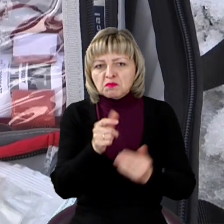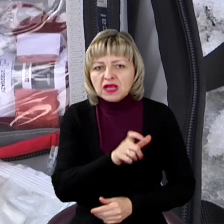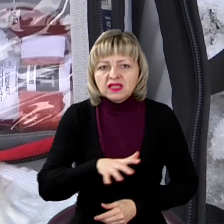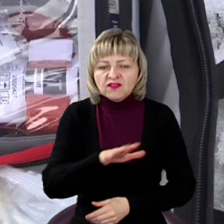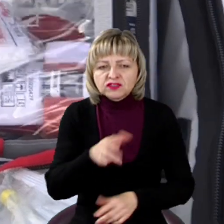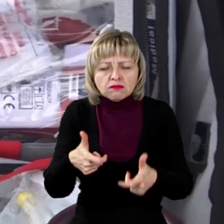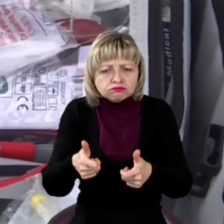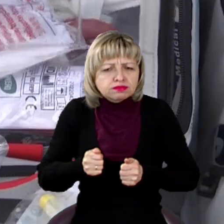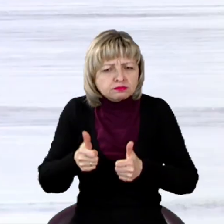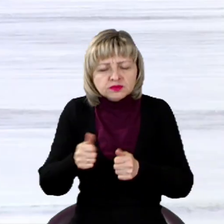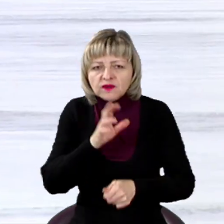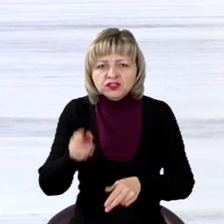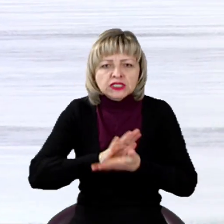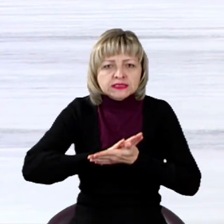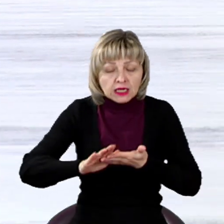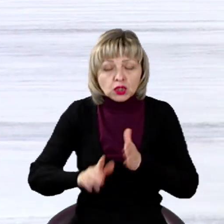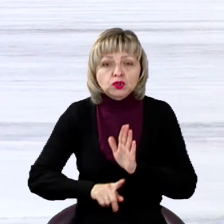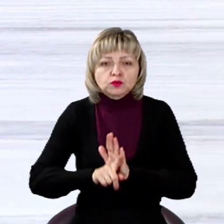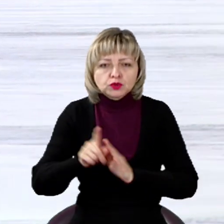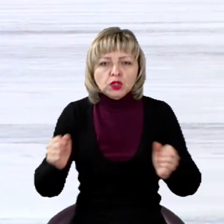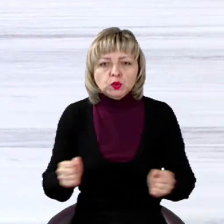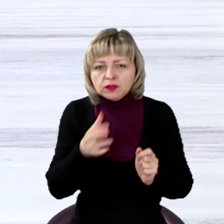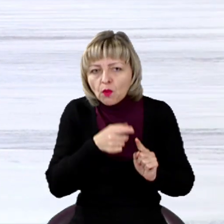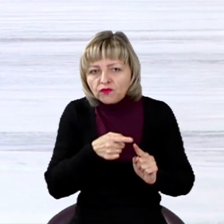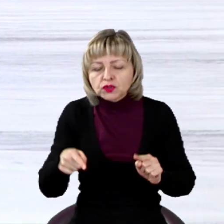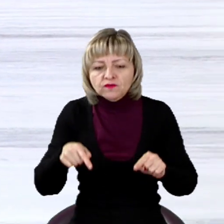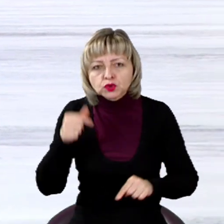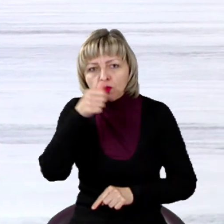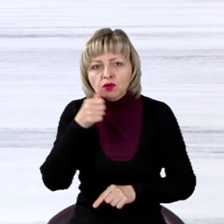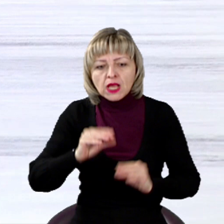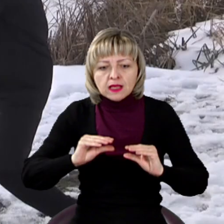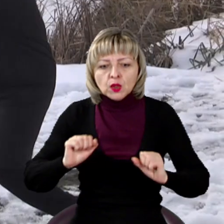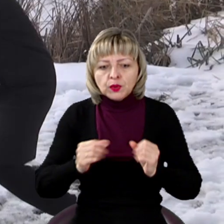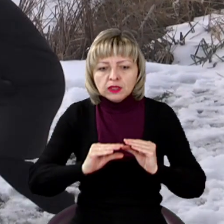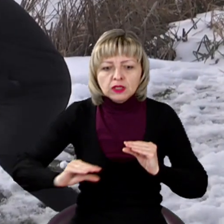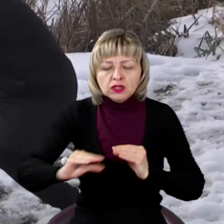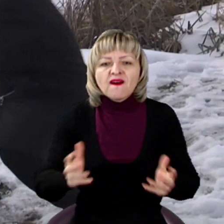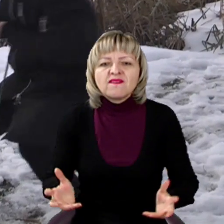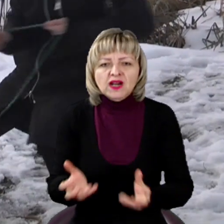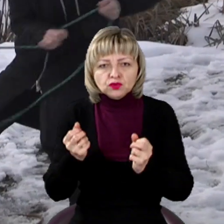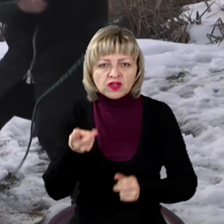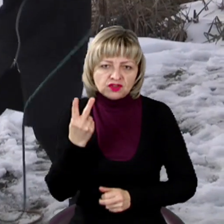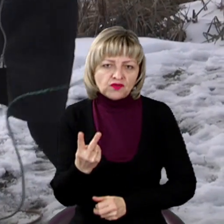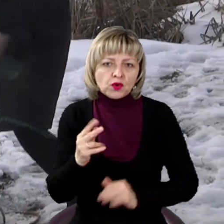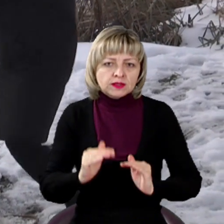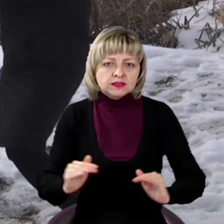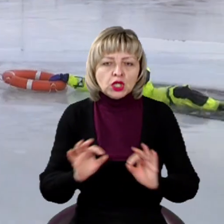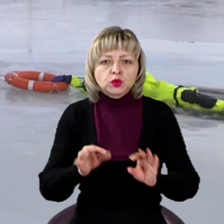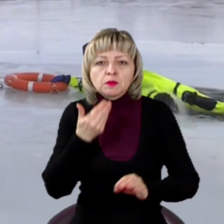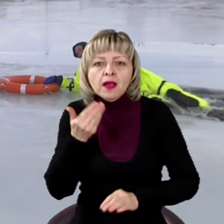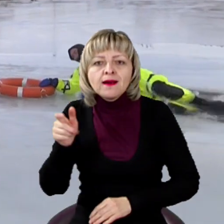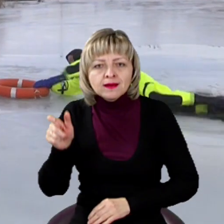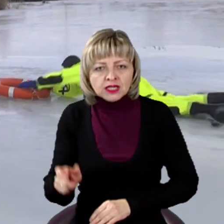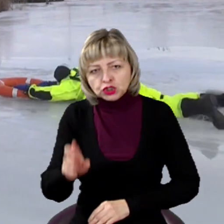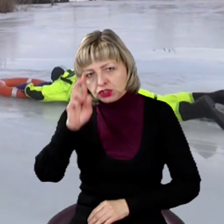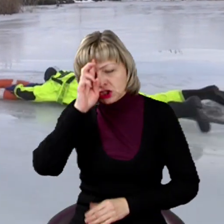все запаковано, все стерильно. Від початку зимового сезону цього року на кризі врятували 2 дітей, сказав речник обласного управління